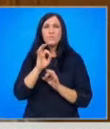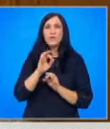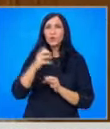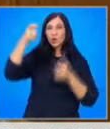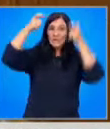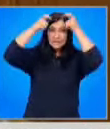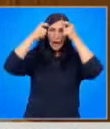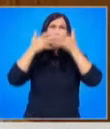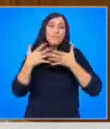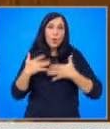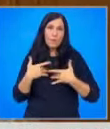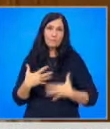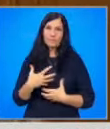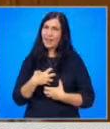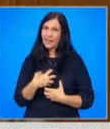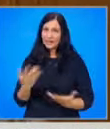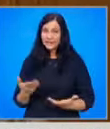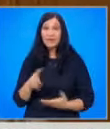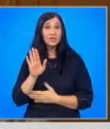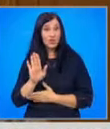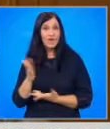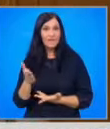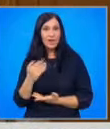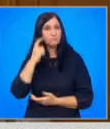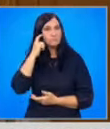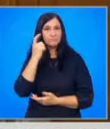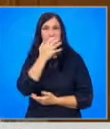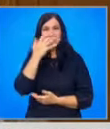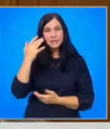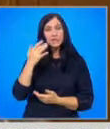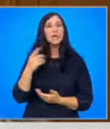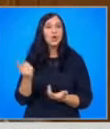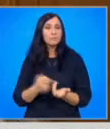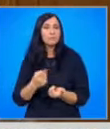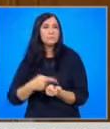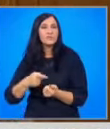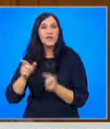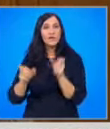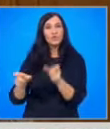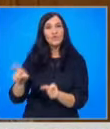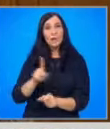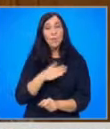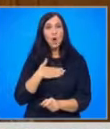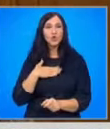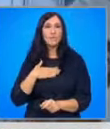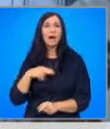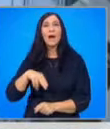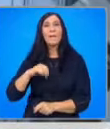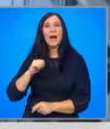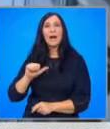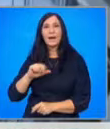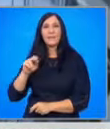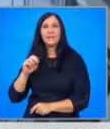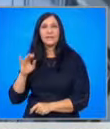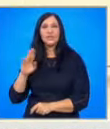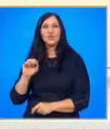Но много ме притеснява, че вие мислите, че всеки човек може да има падишах.